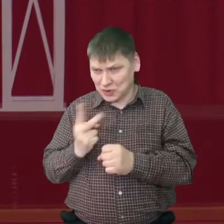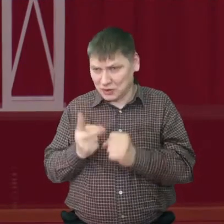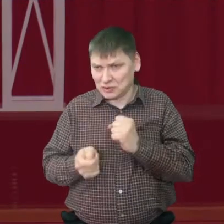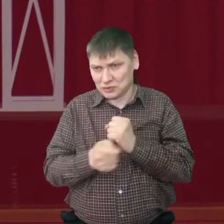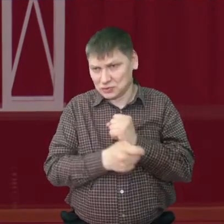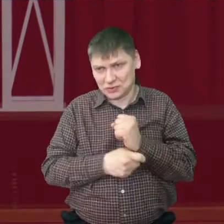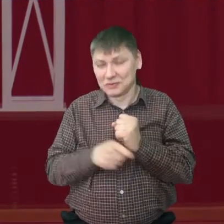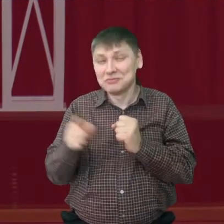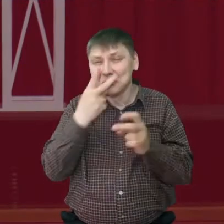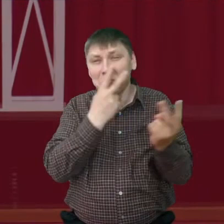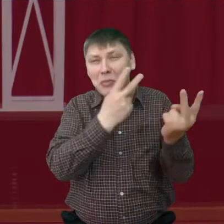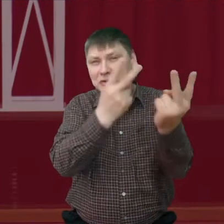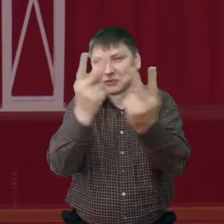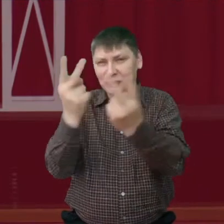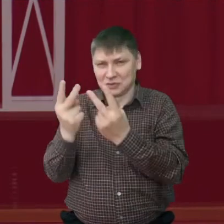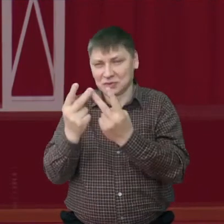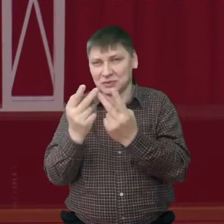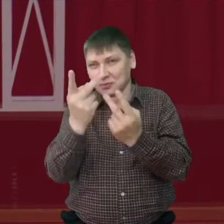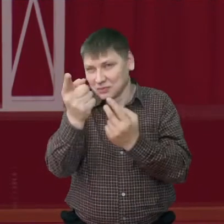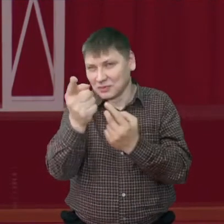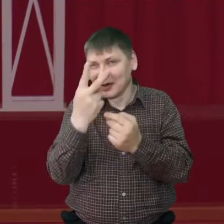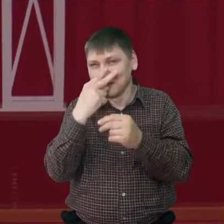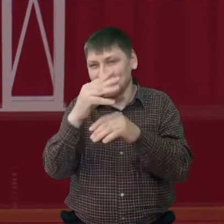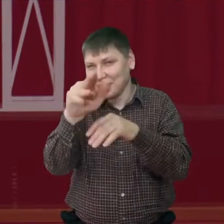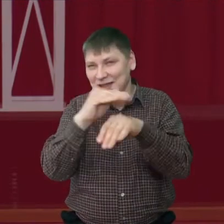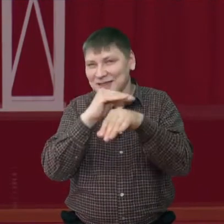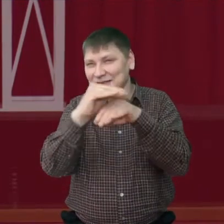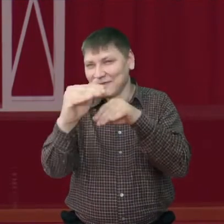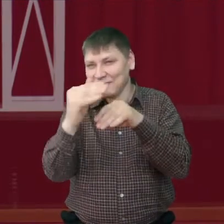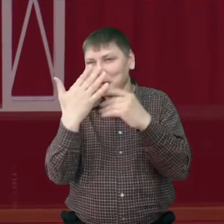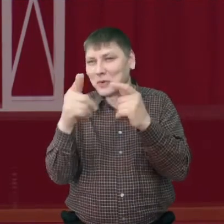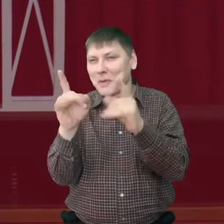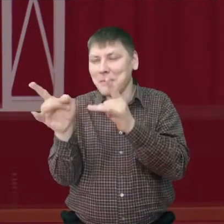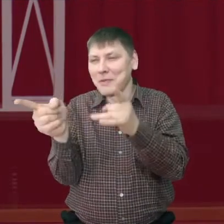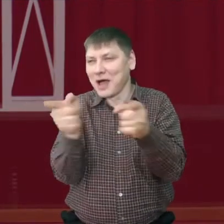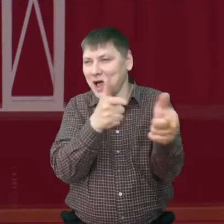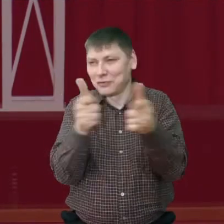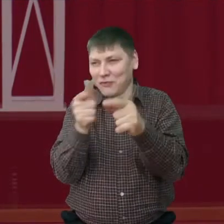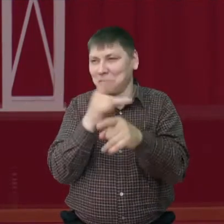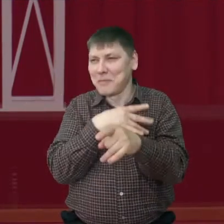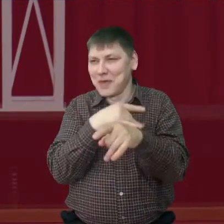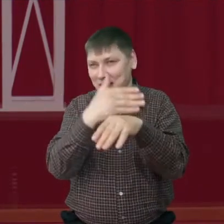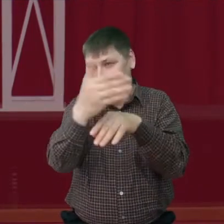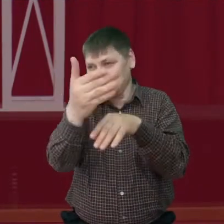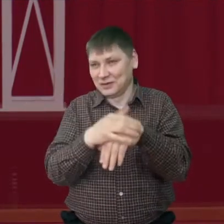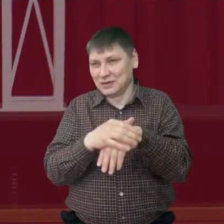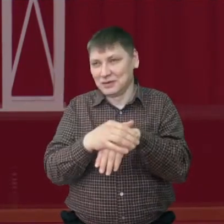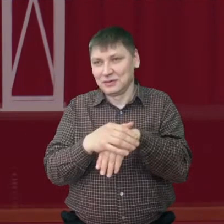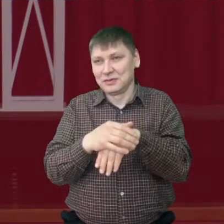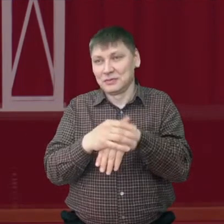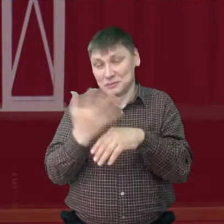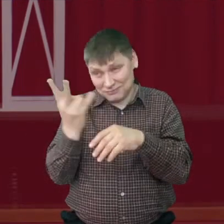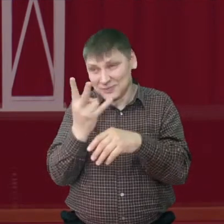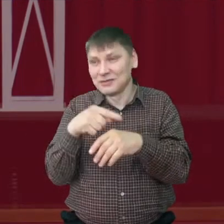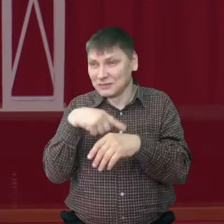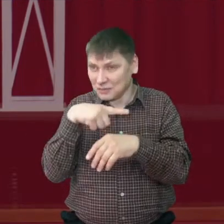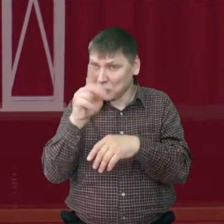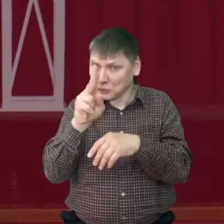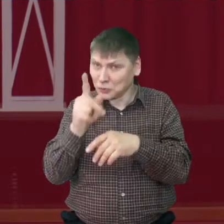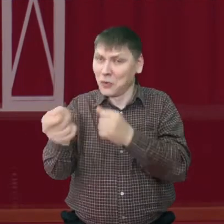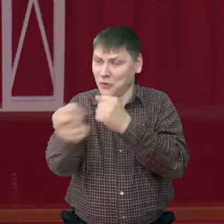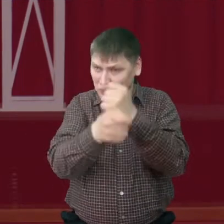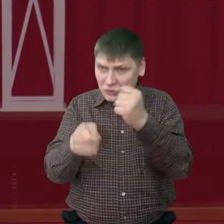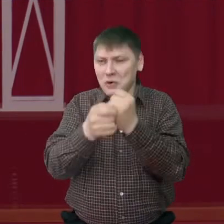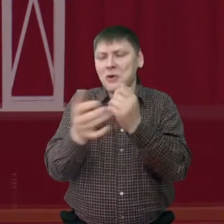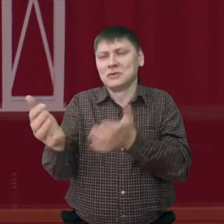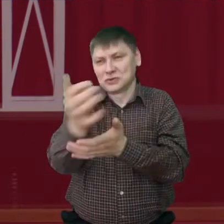вам, возведите очи ваши и посмотрите на нивы, как они побелели и поспели к жатве. Жнущий получает награду и собирает плод в жизнь